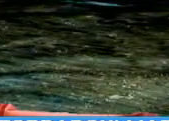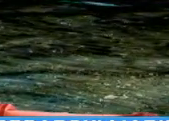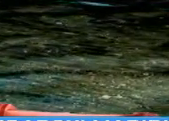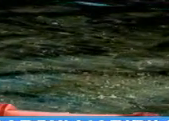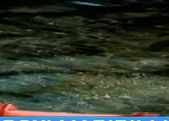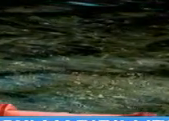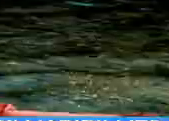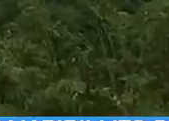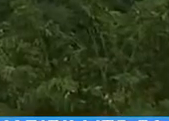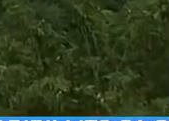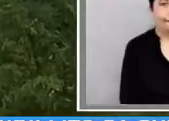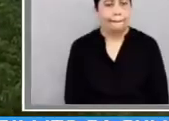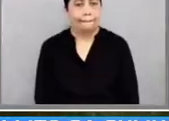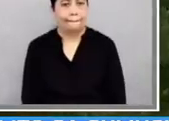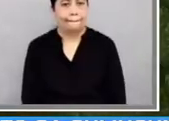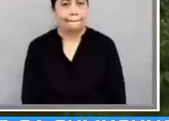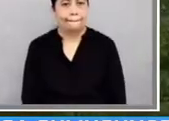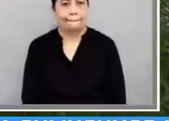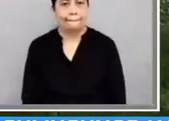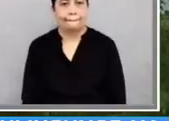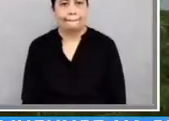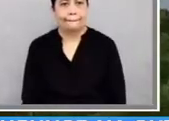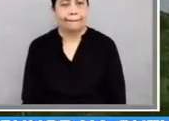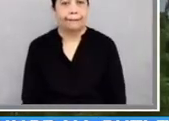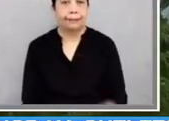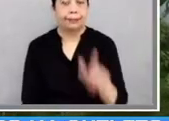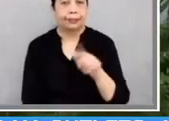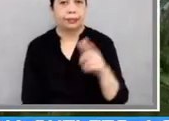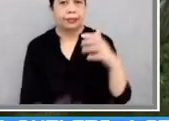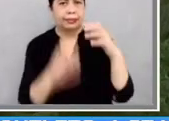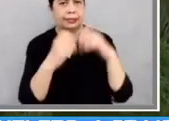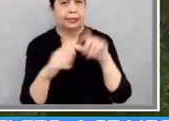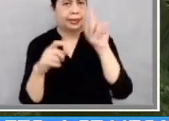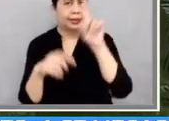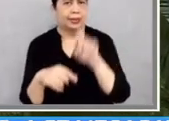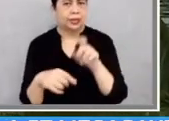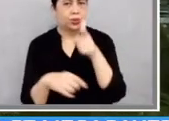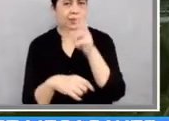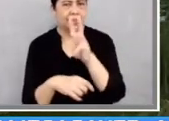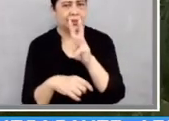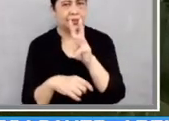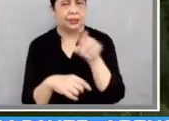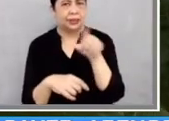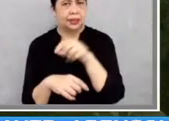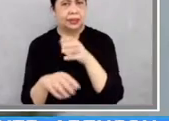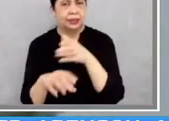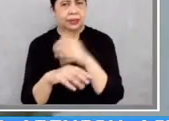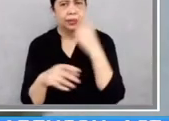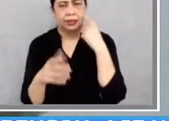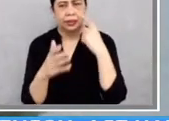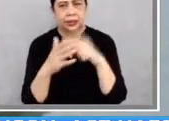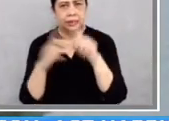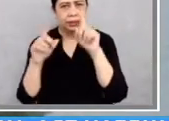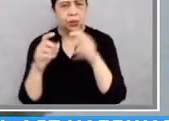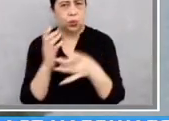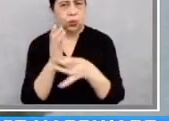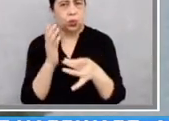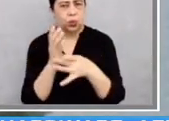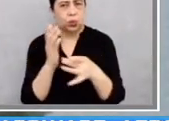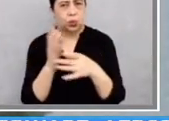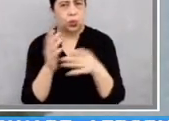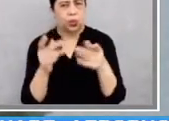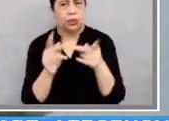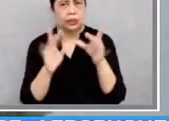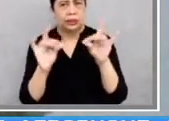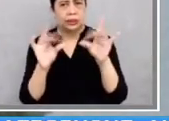doon. 26 na istasyon kasi ang bumagsak sa testing noong April 14 matapos makita ng oil and grease contaminants.